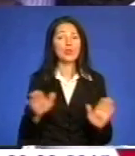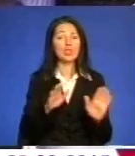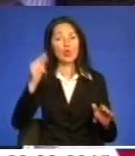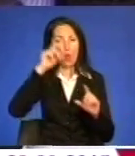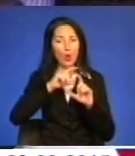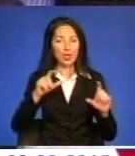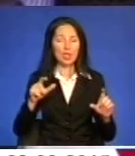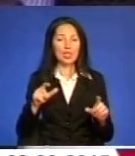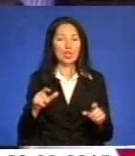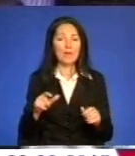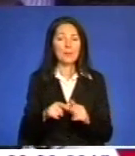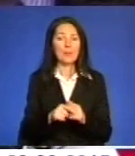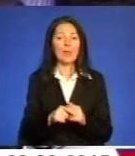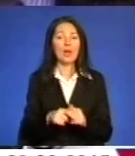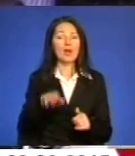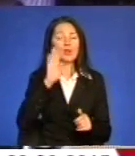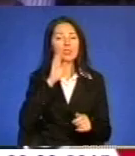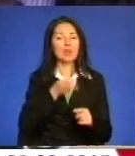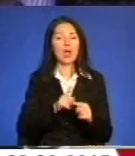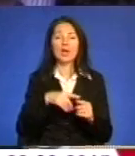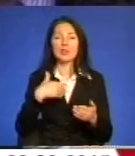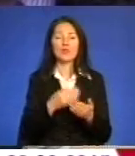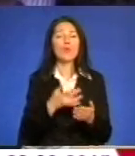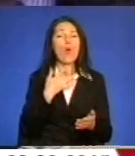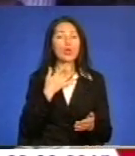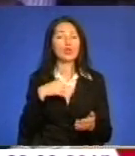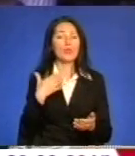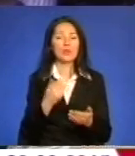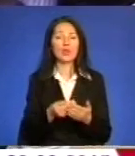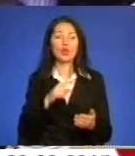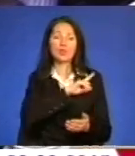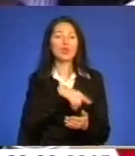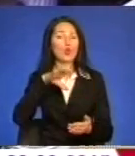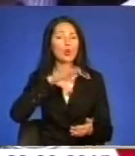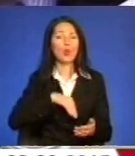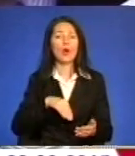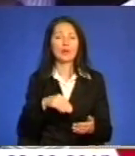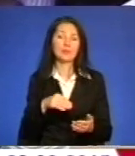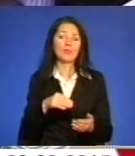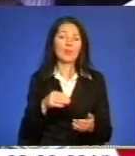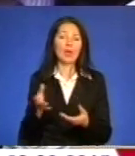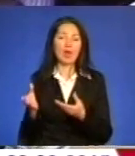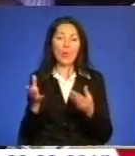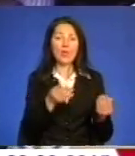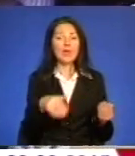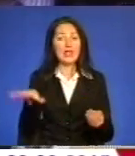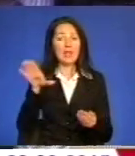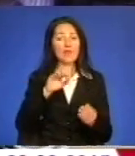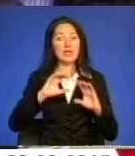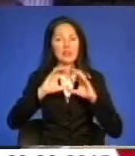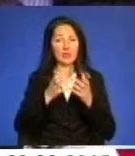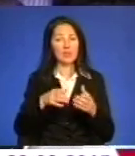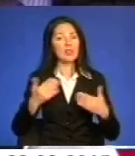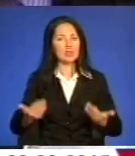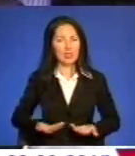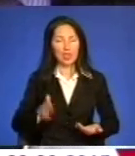непересічним, неповторним голосом своєю силою духу покорила весь світ. Жінка, яка ще за життя була визнана кращою співачкою світу. Жінку, яку